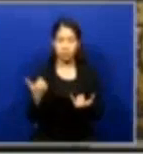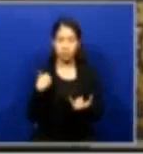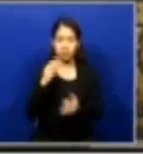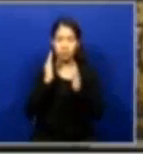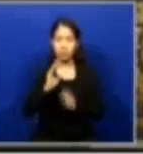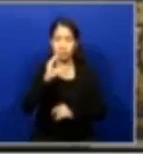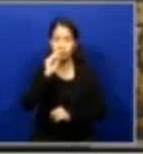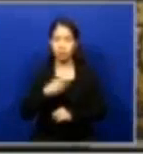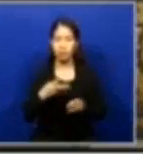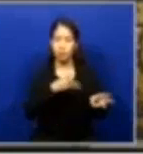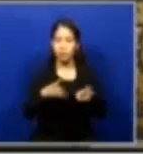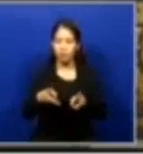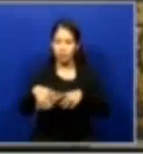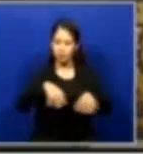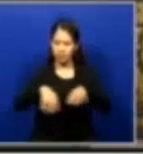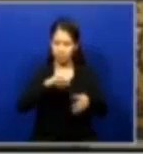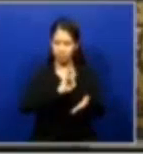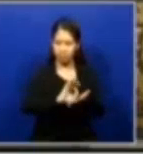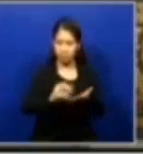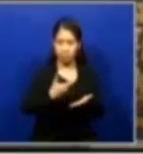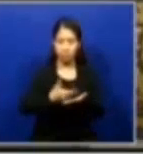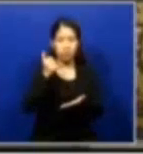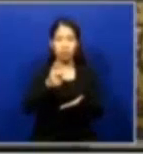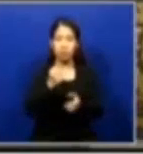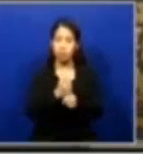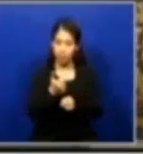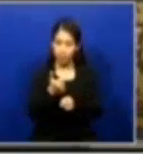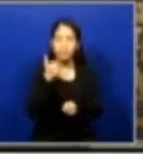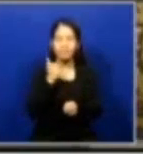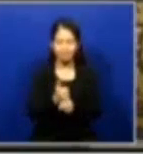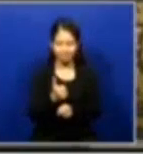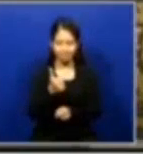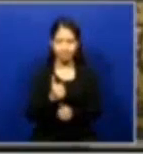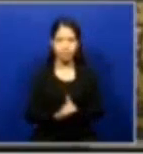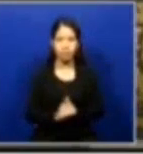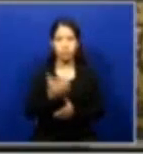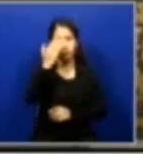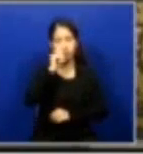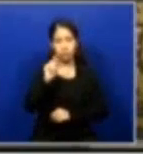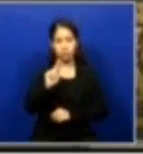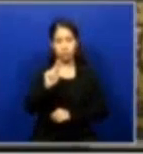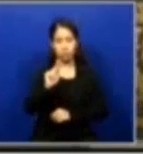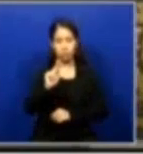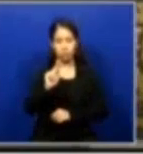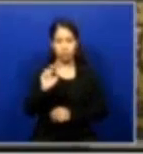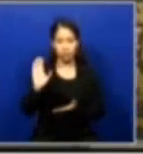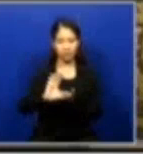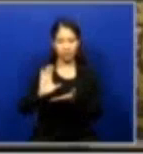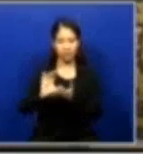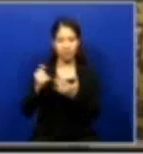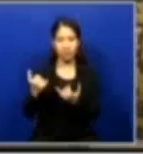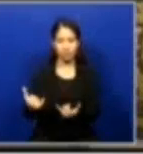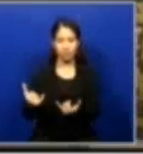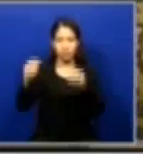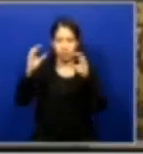าววิธีการที่จะจัดซื้อจัดจ้างทำได้เหรอทำได้ครับเพราะในงบนี้รั